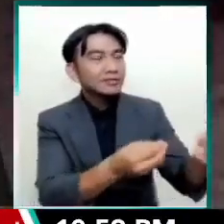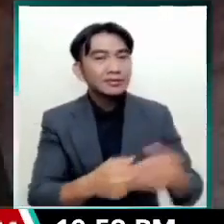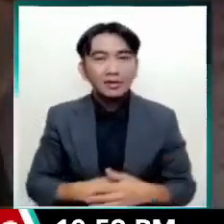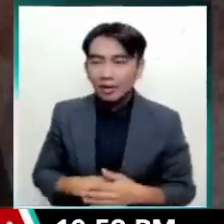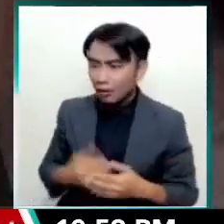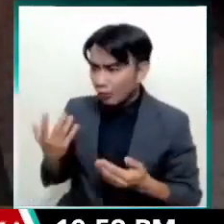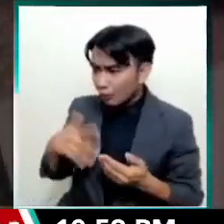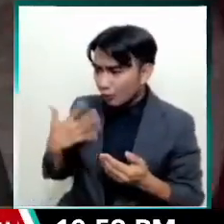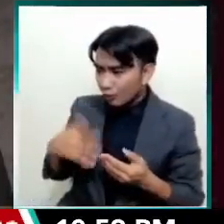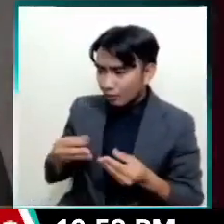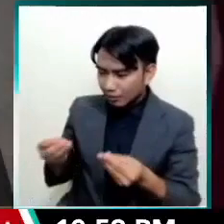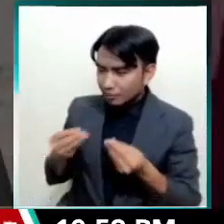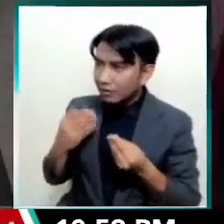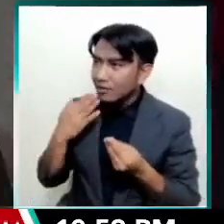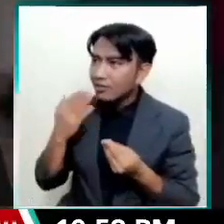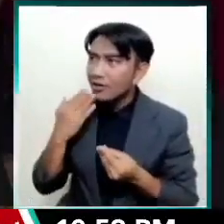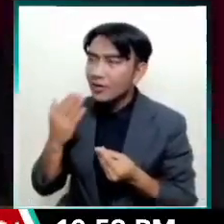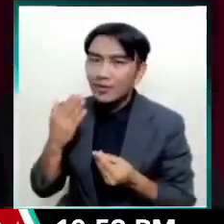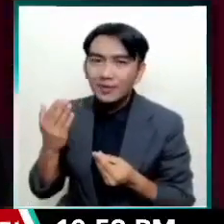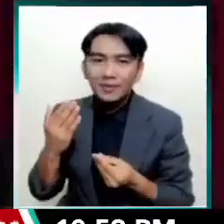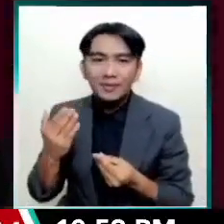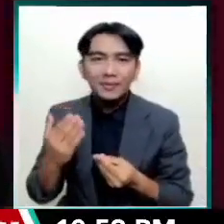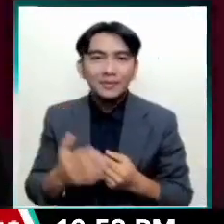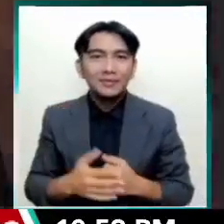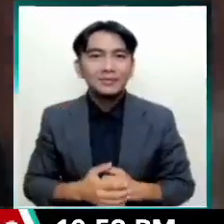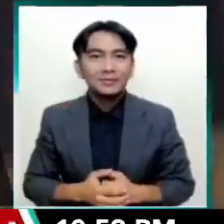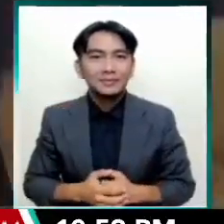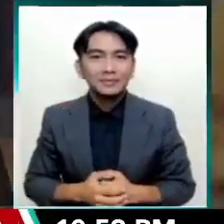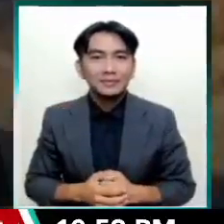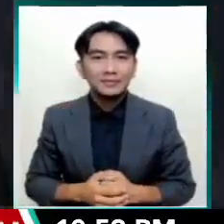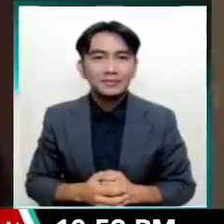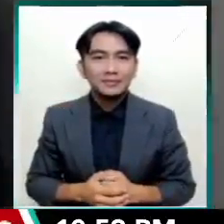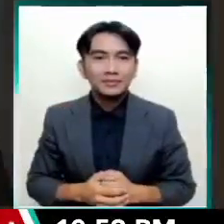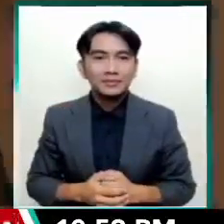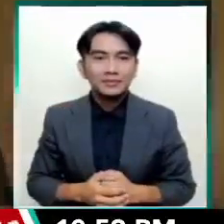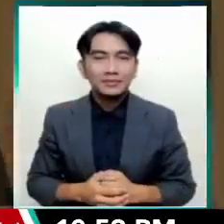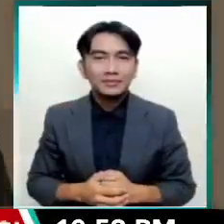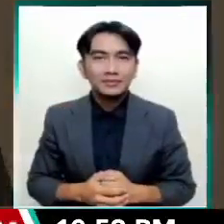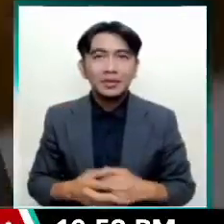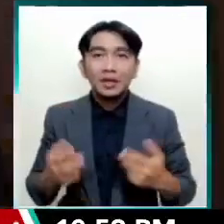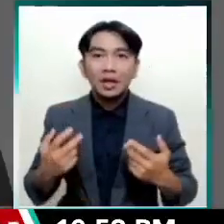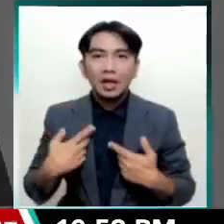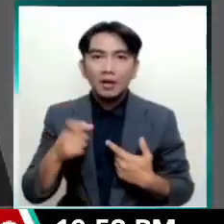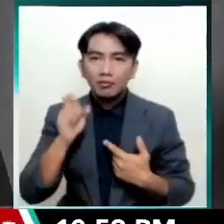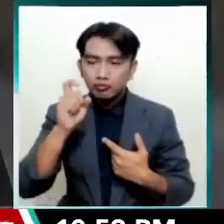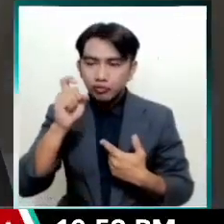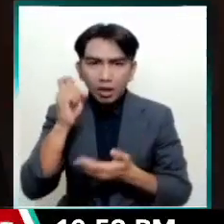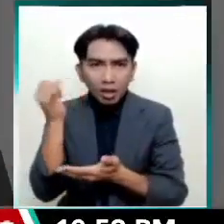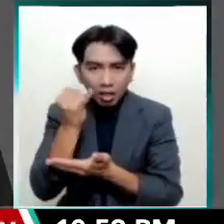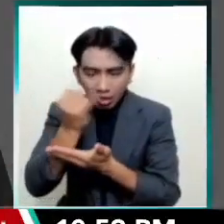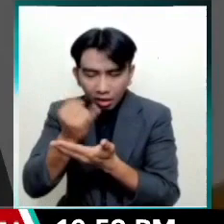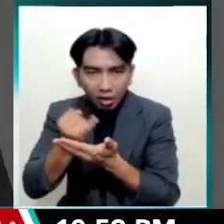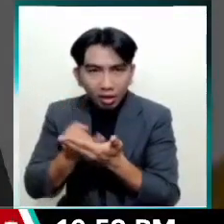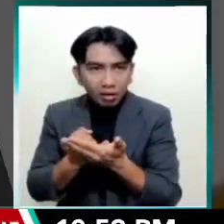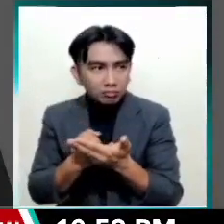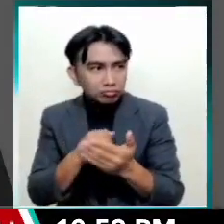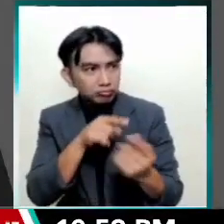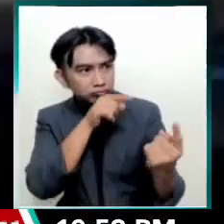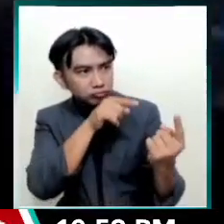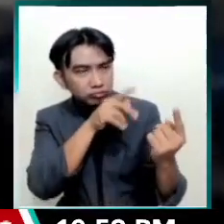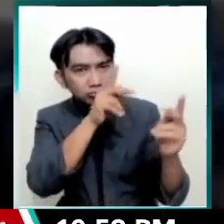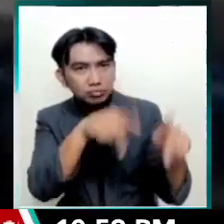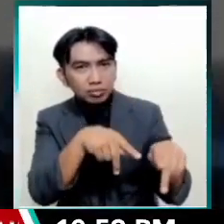Thank you! Oh my gosh! Oh my God! Ang ganda, ang galing! Mabilisan ang pag-uhit niya sa portrait, 10 to 15 minutes